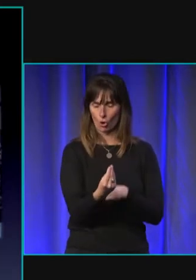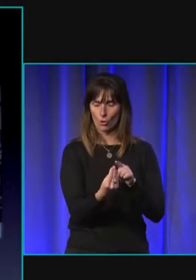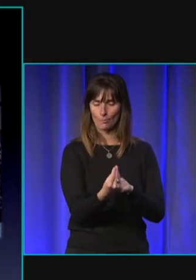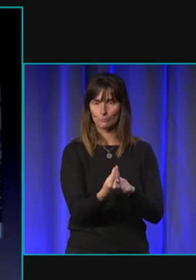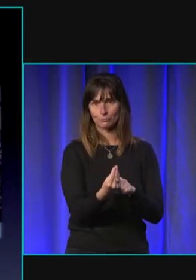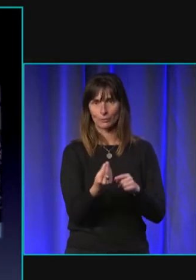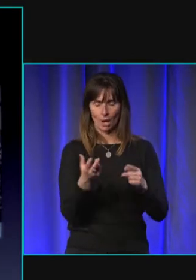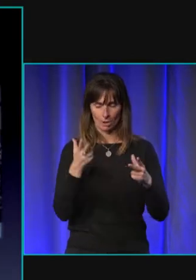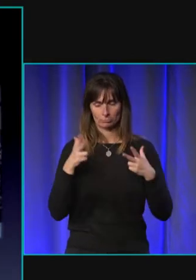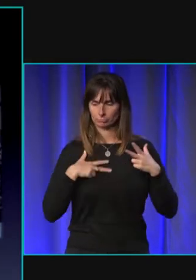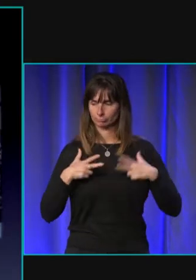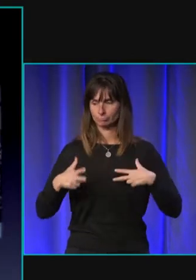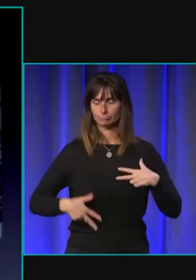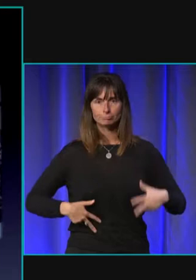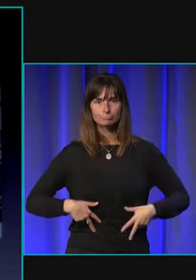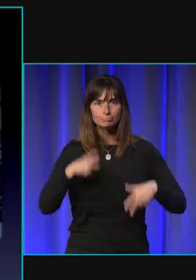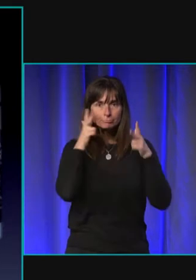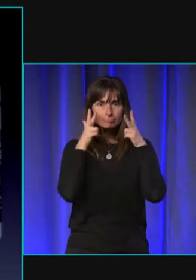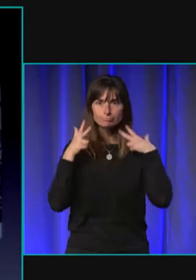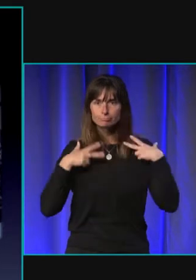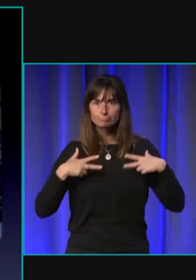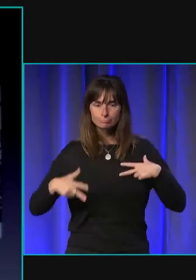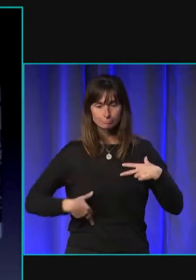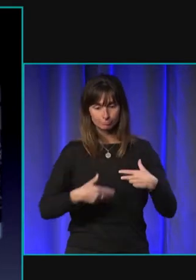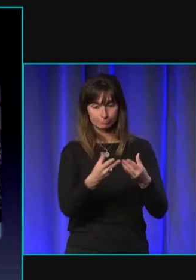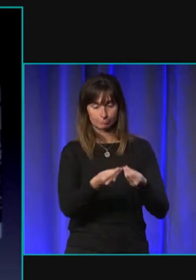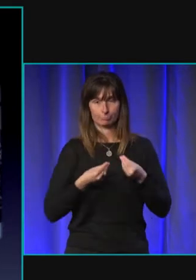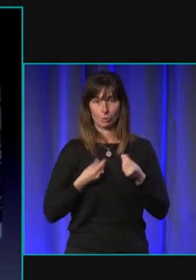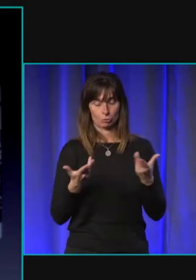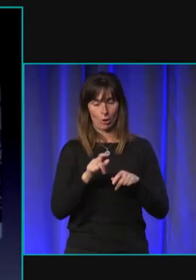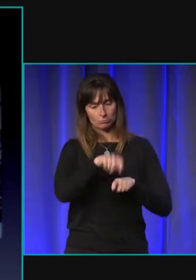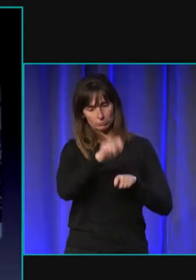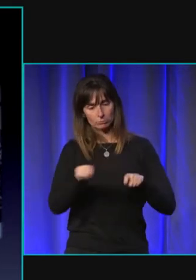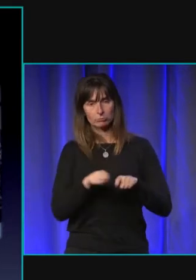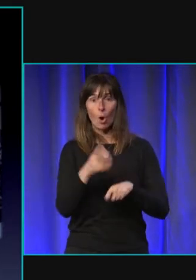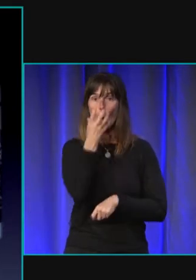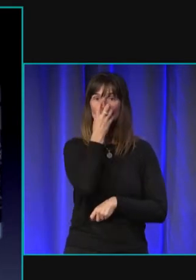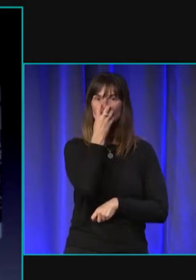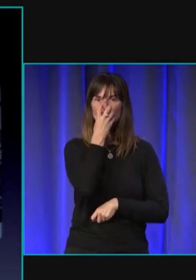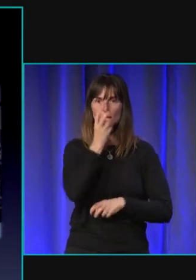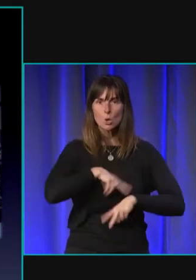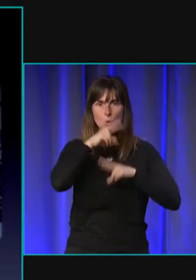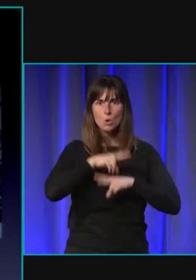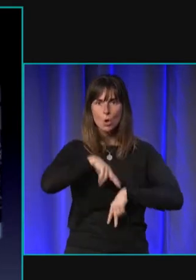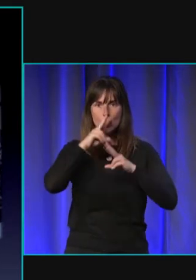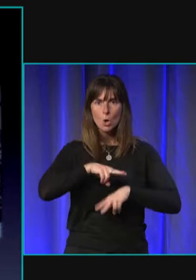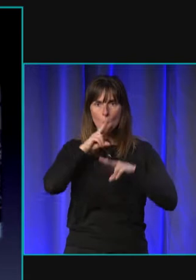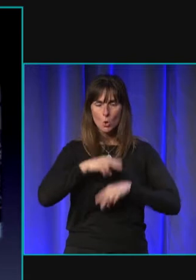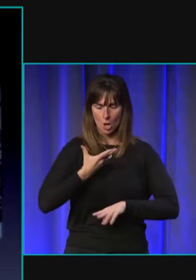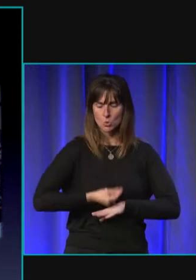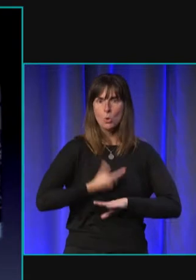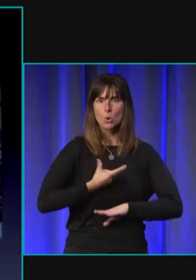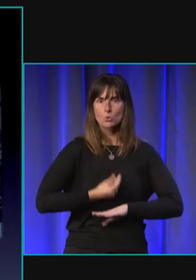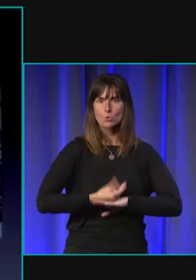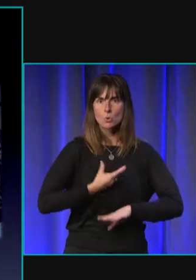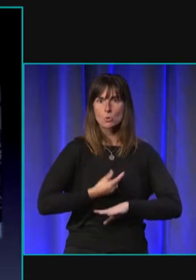d'un petit système là, qui nous permet en fait de mesurer la consommation d'oxygène, ce que l'enfant consomme